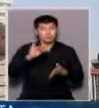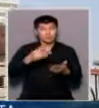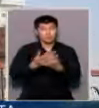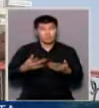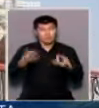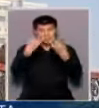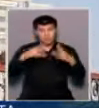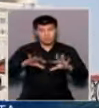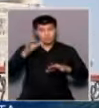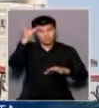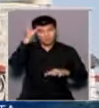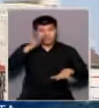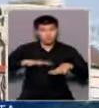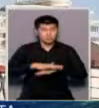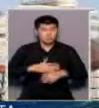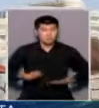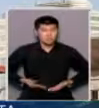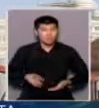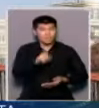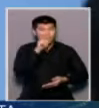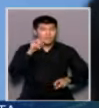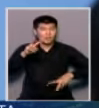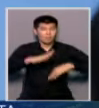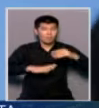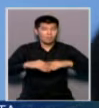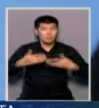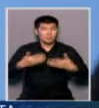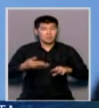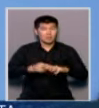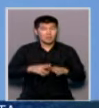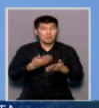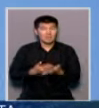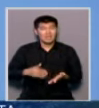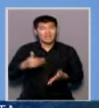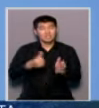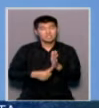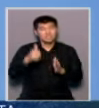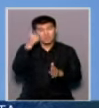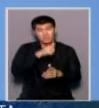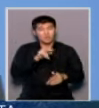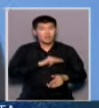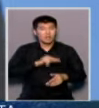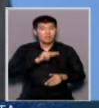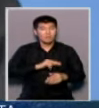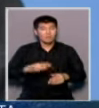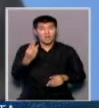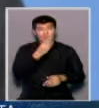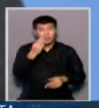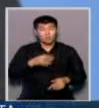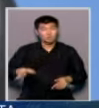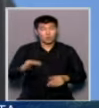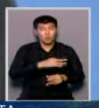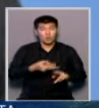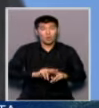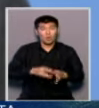историко-культурной и научной жизни страны. Молодой специалист, успешно окончивший вуз, в середине 60-х годов работал в Мангистауской области.